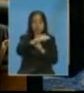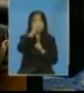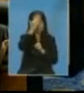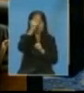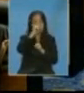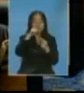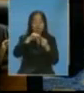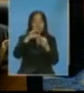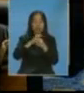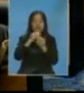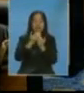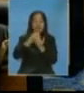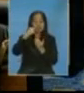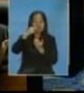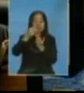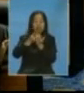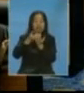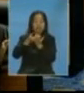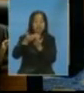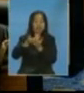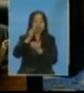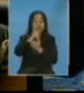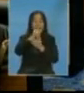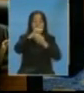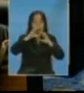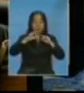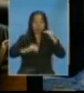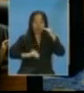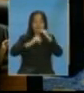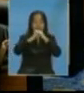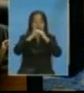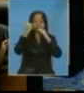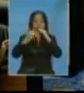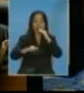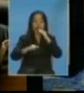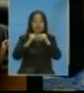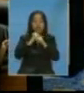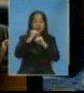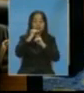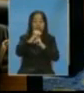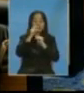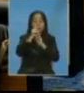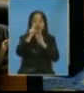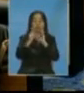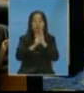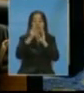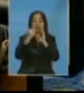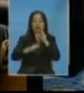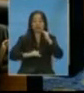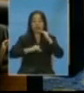ขาดดุลงบประมาณหรือการใช้จ่ายเงินของรัฐบาลนั้นมันชนเพดานหนี้ที่กำหนดไว้ในกฎหมายวิธีการงบประมาณเสีย